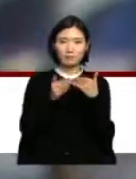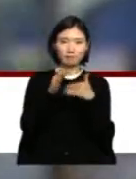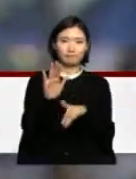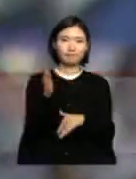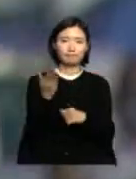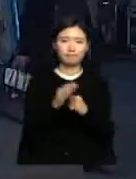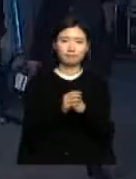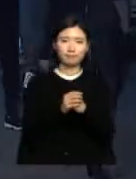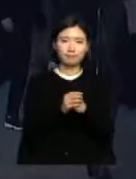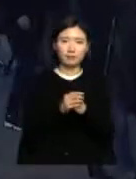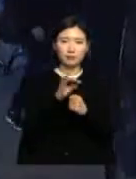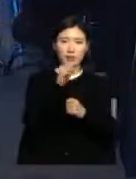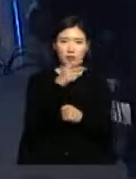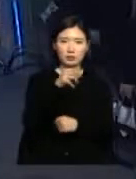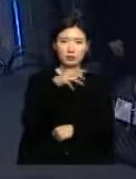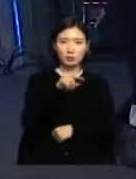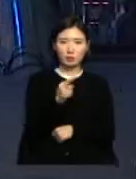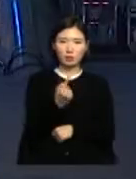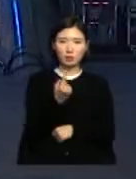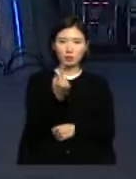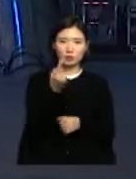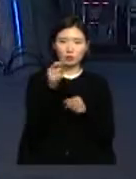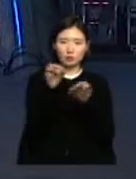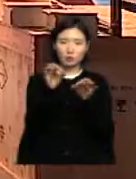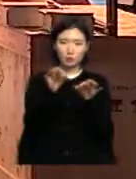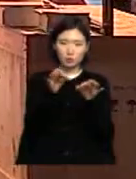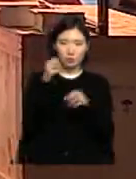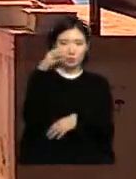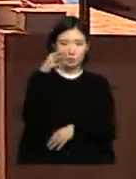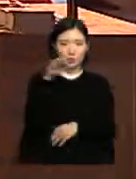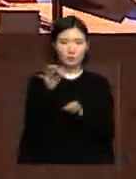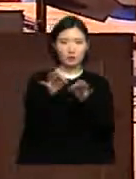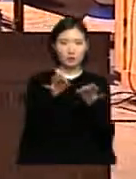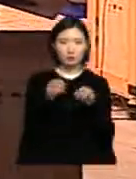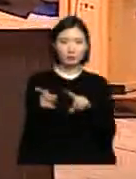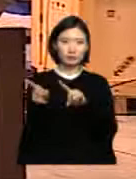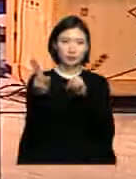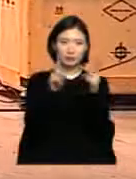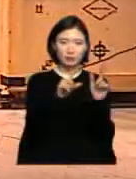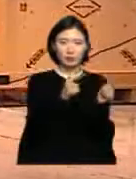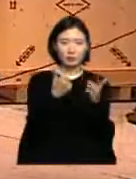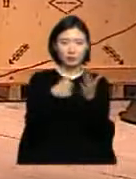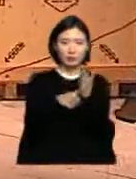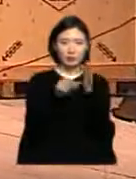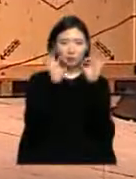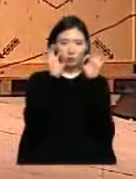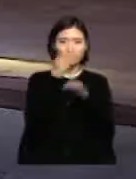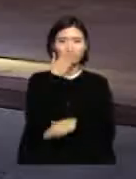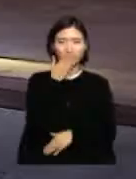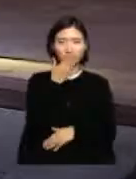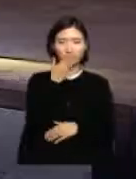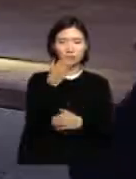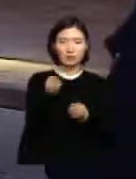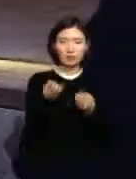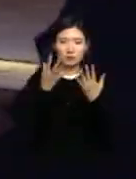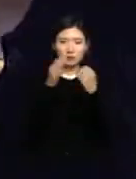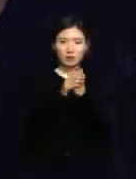진행됩니다. 을지로 조명 산업을 부활시키고 조명 상가들의 다양한 상품들도 만나보는 행사는